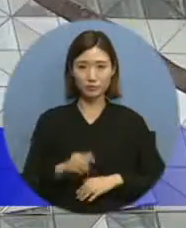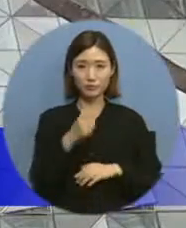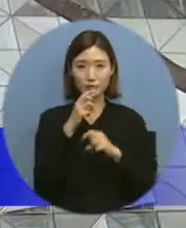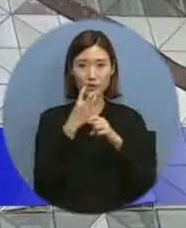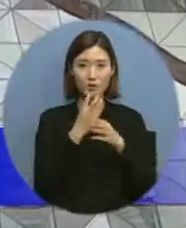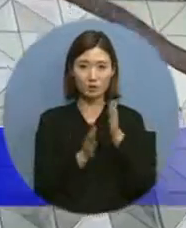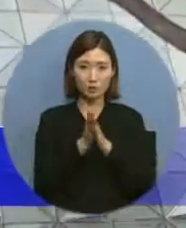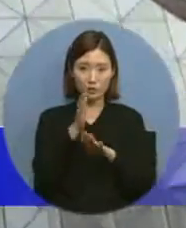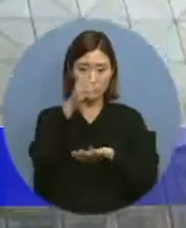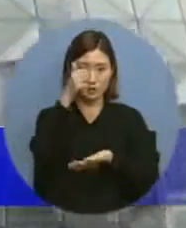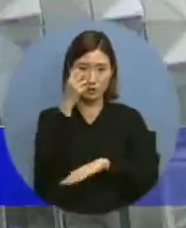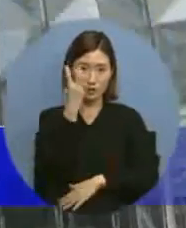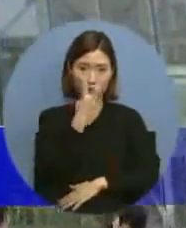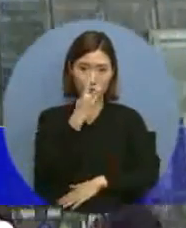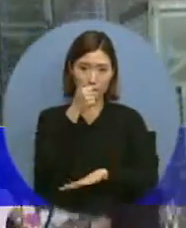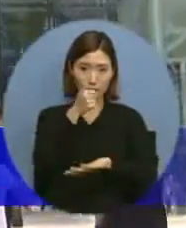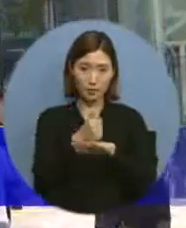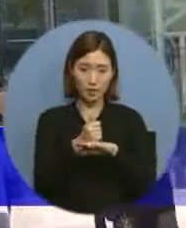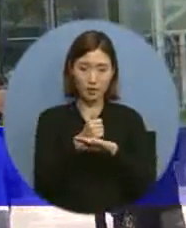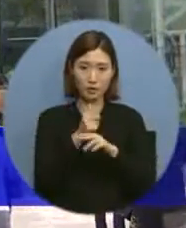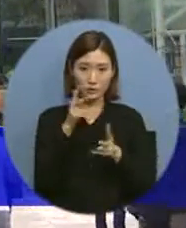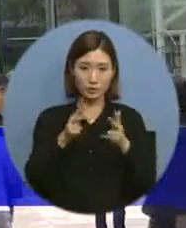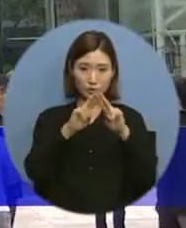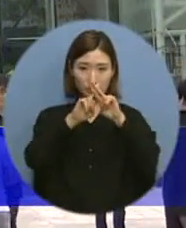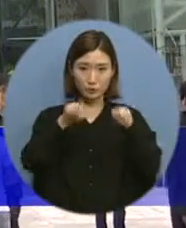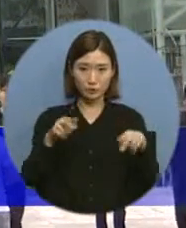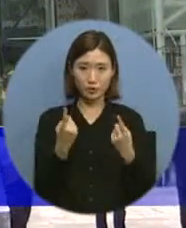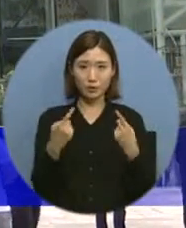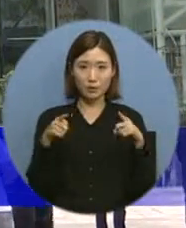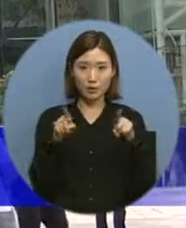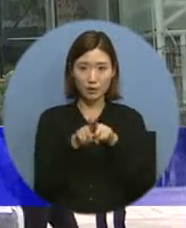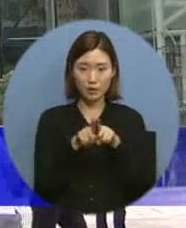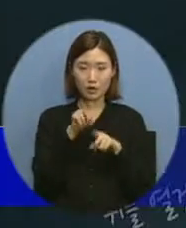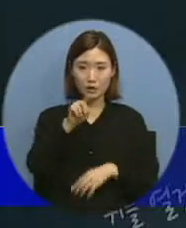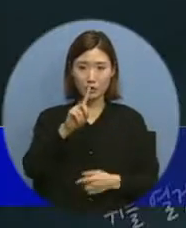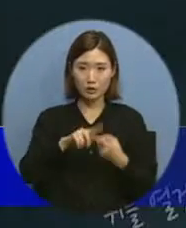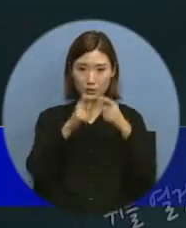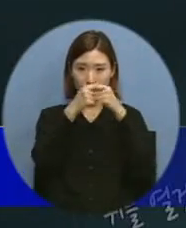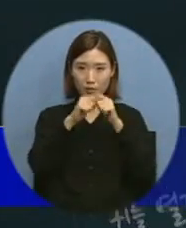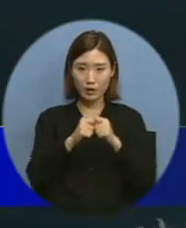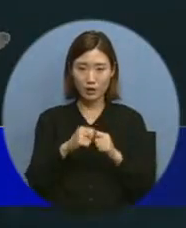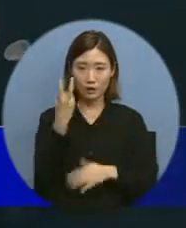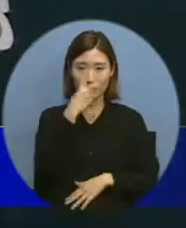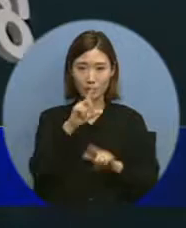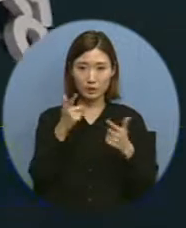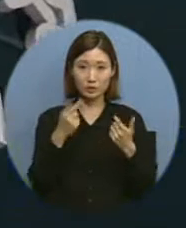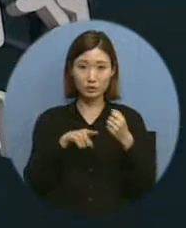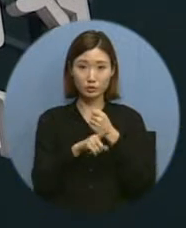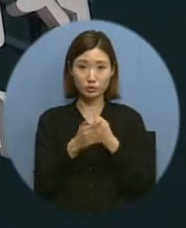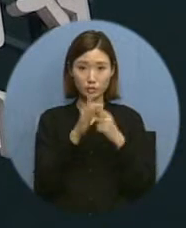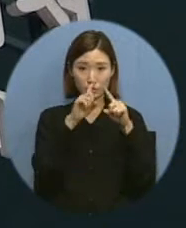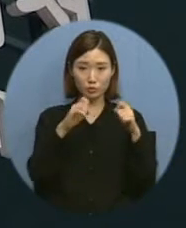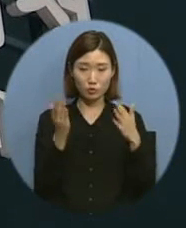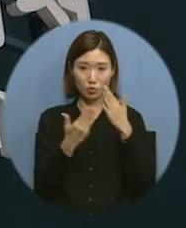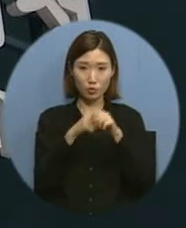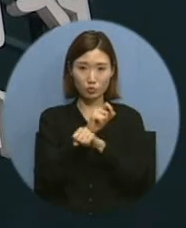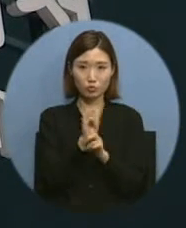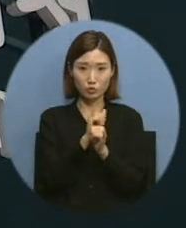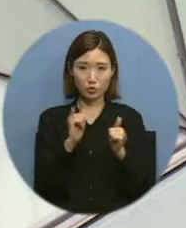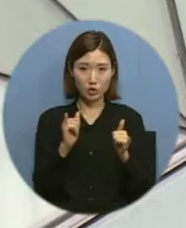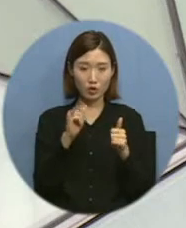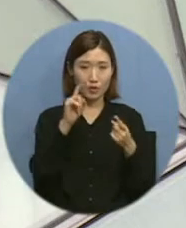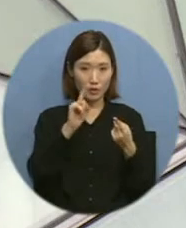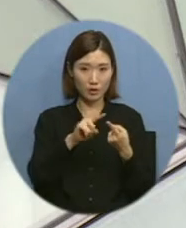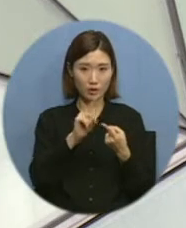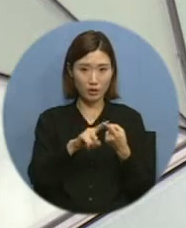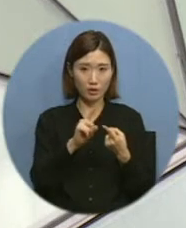서울시는 이번 감사 결과 사업 무산과 함께 사업을 면밀히 검토하지 않았다는 이유로 성북구 공무원 3명에게 주의를